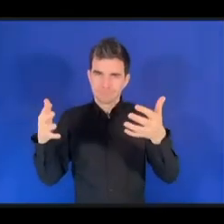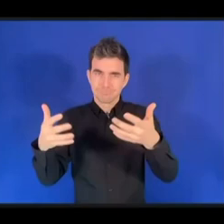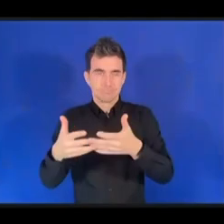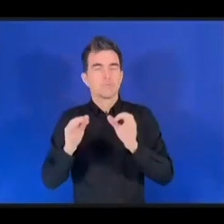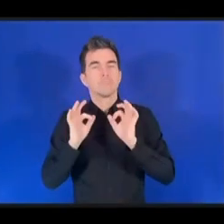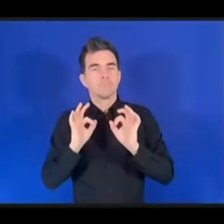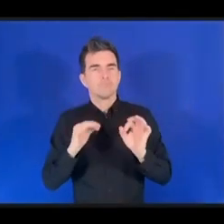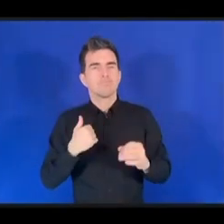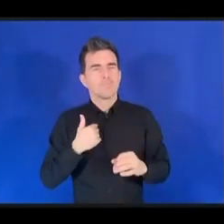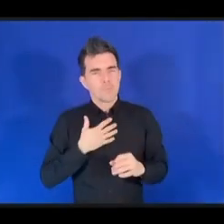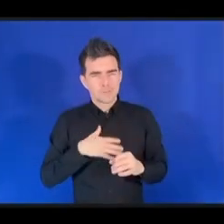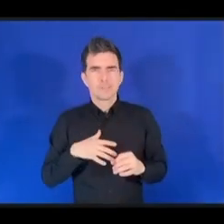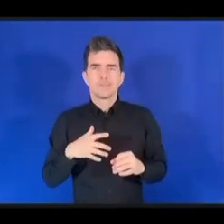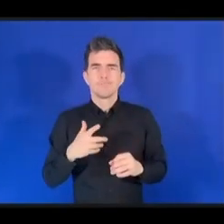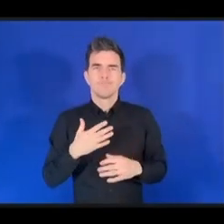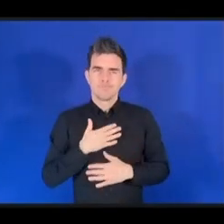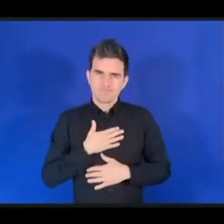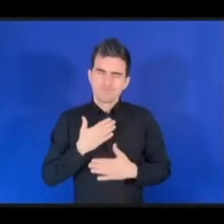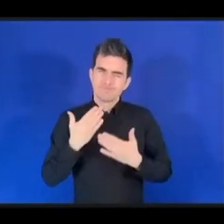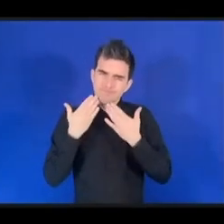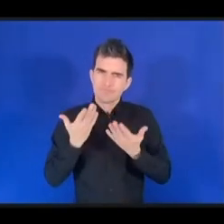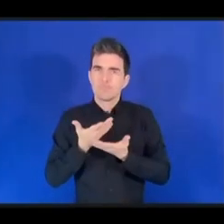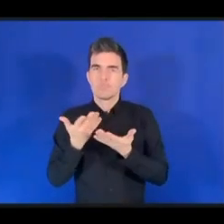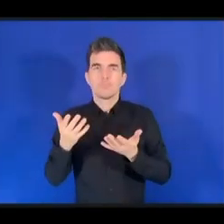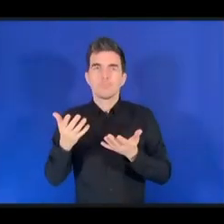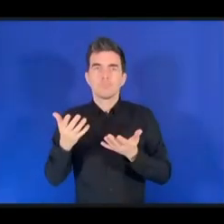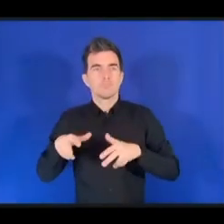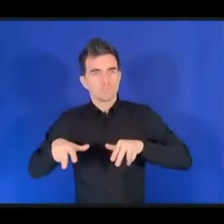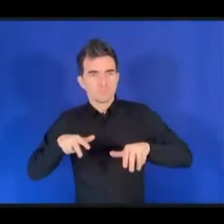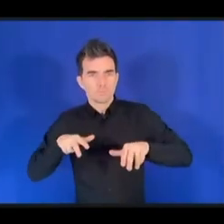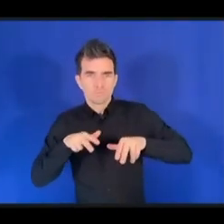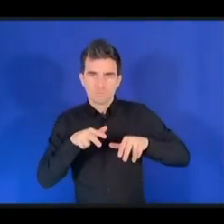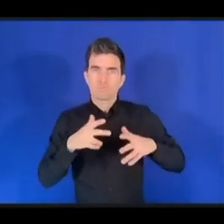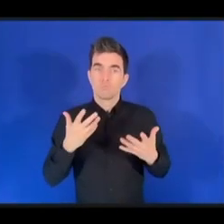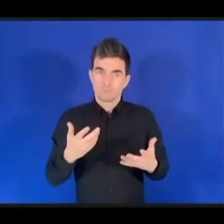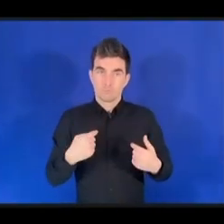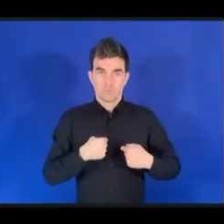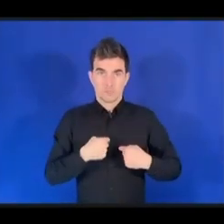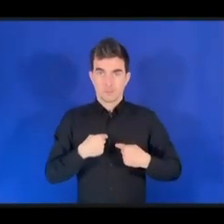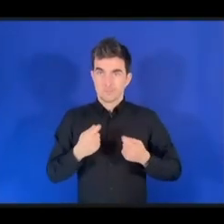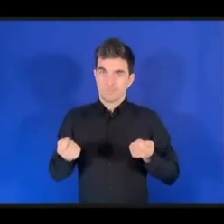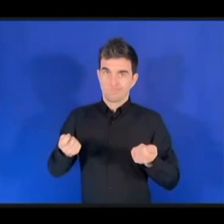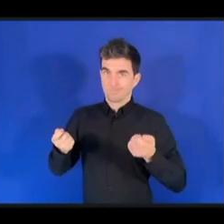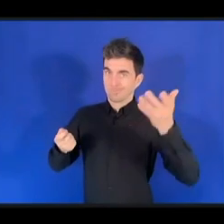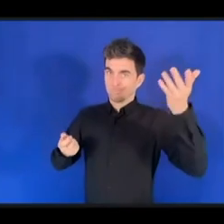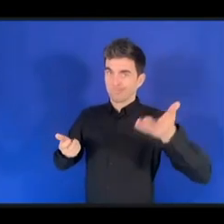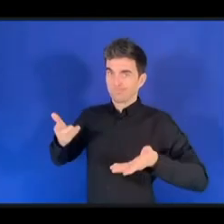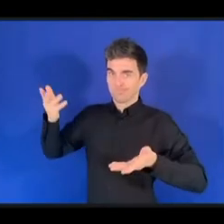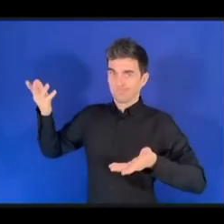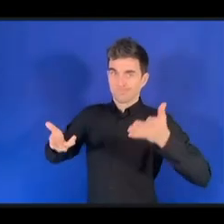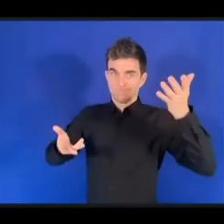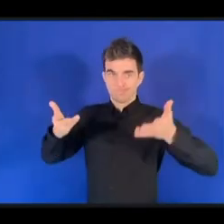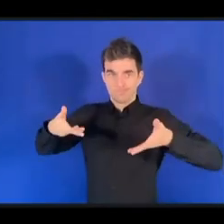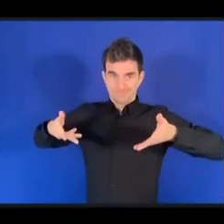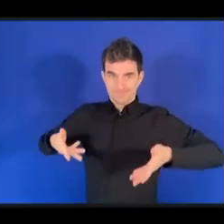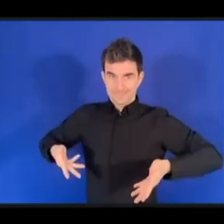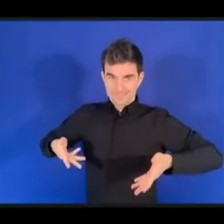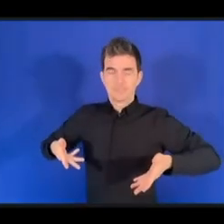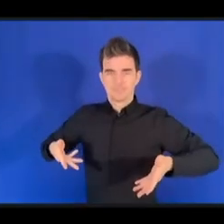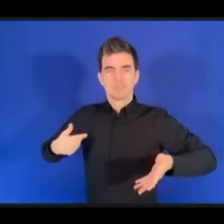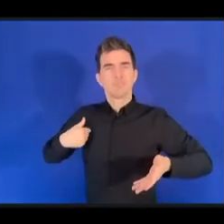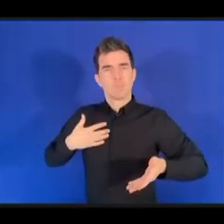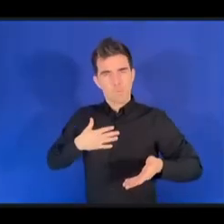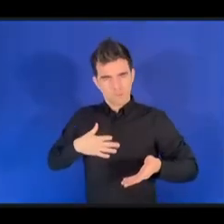インターネット政策の中でも最も重要なとガランスフラム日本で